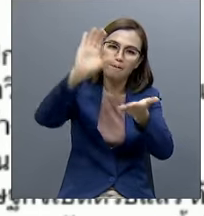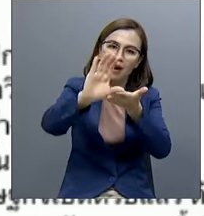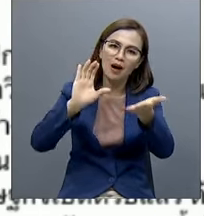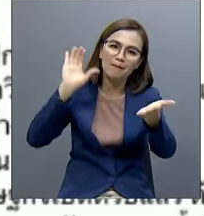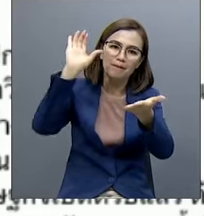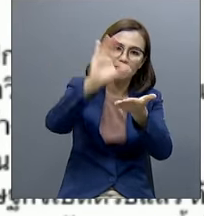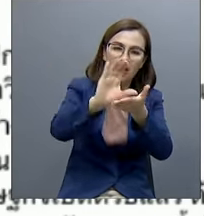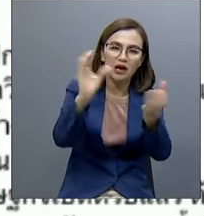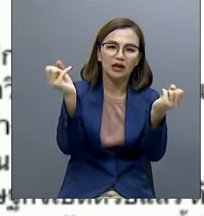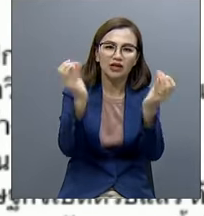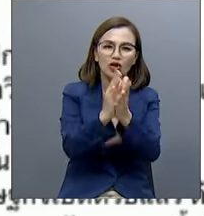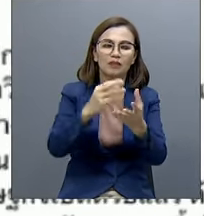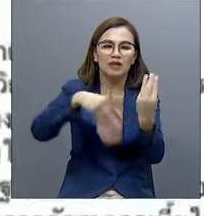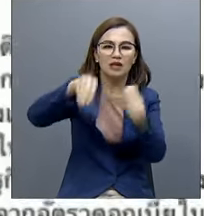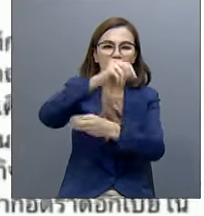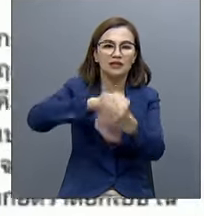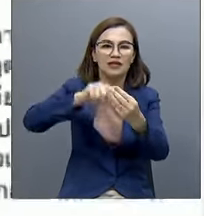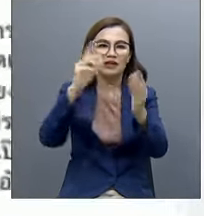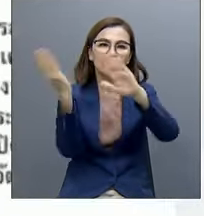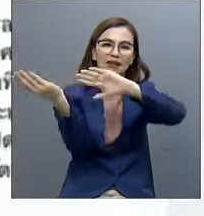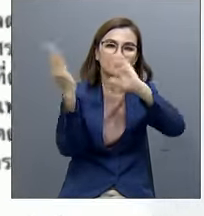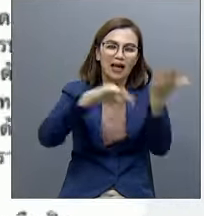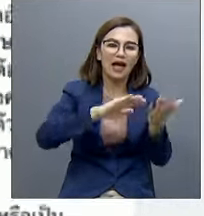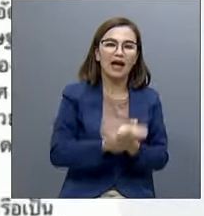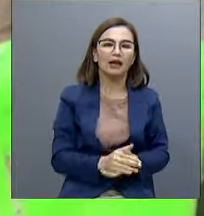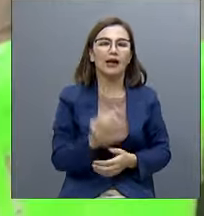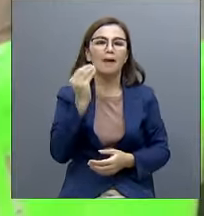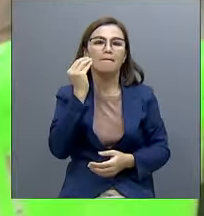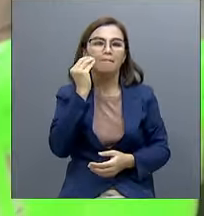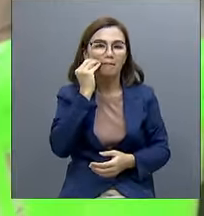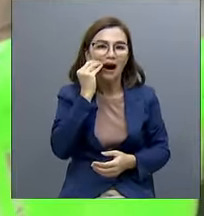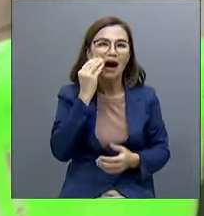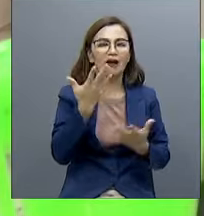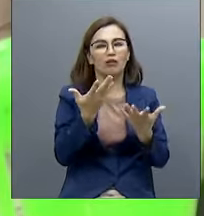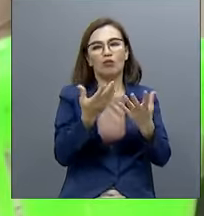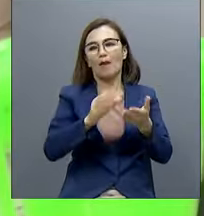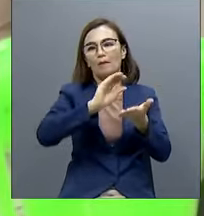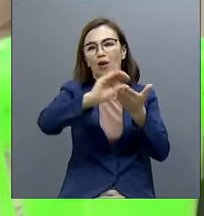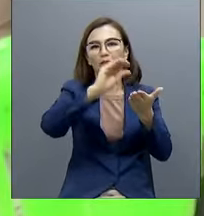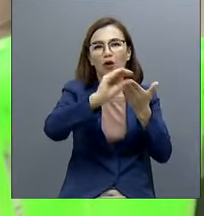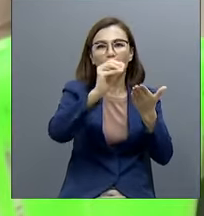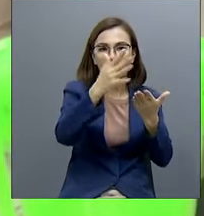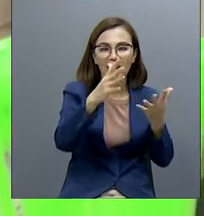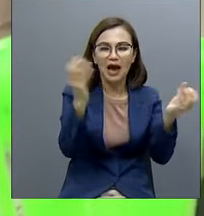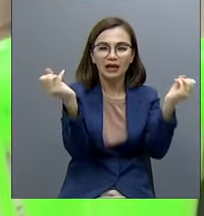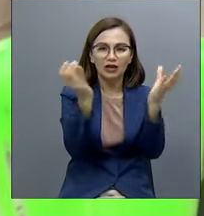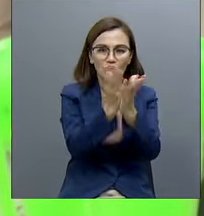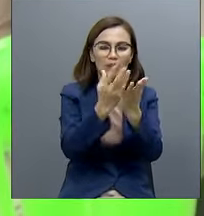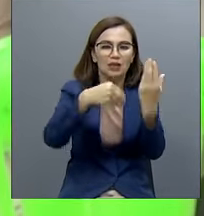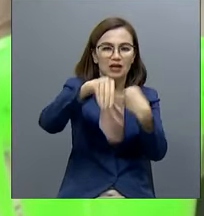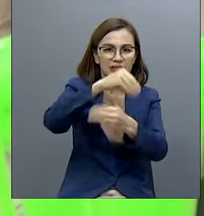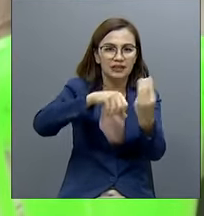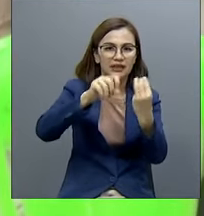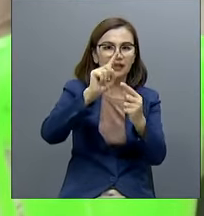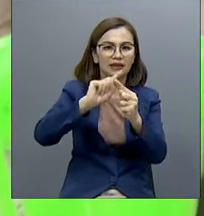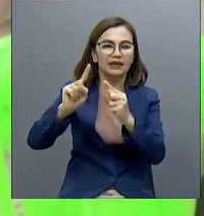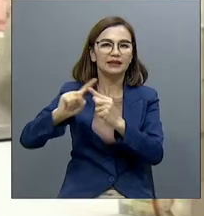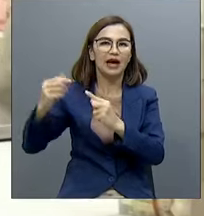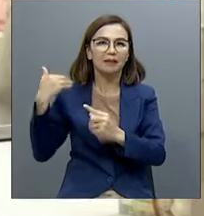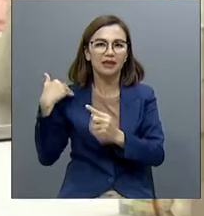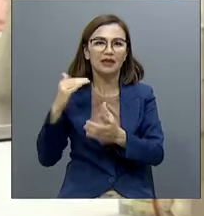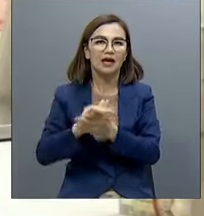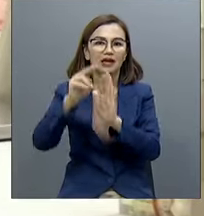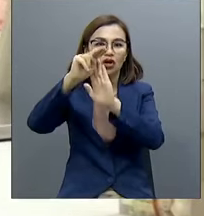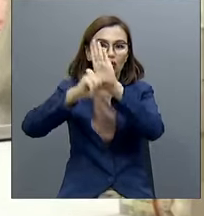อาจจะเกิดฟองสบุในอสังหาริมทรัพย์เกิดภาวะหนี้ท่วมเป็นเชื้อไฟนำไปสู่วิกฤตการเงินได้นะคะนโยบายการเงินไม่สามารถจะแก้